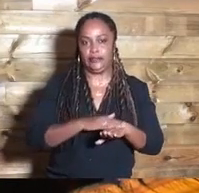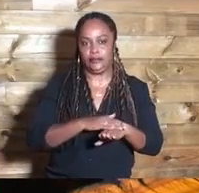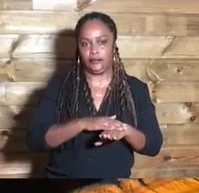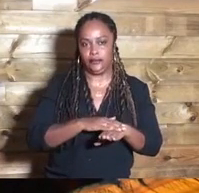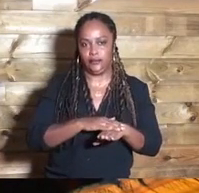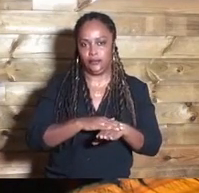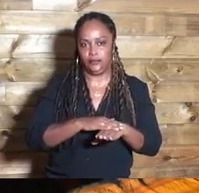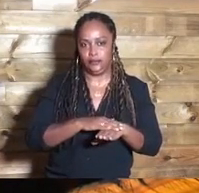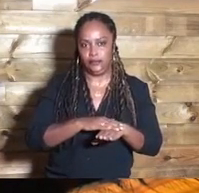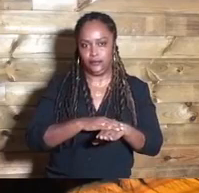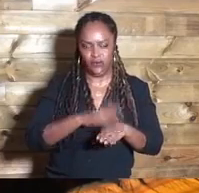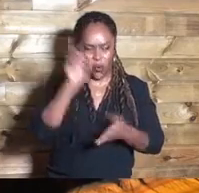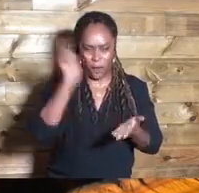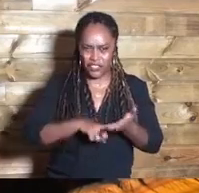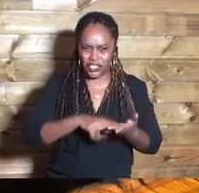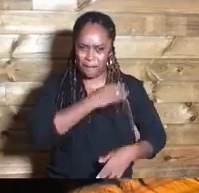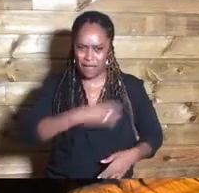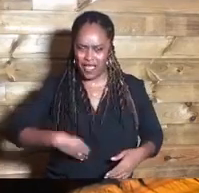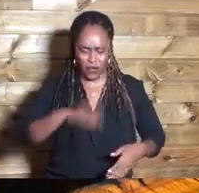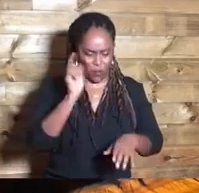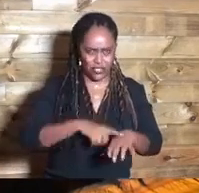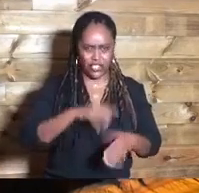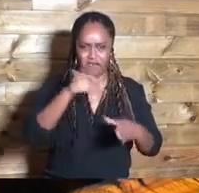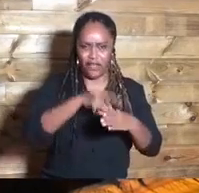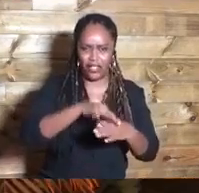on n'est pas obligé de briguer le mandat pour faire de la politique.